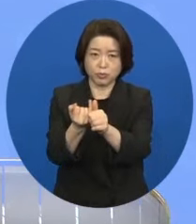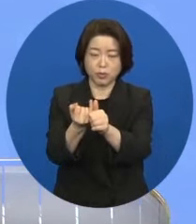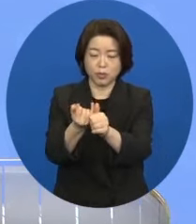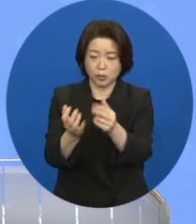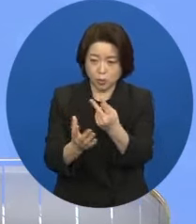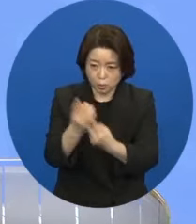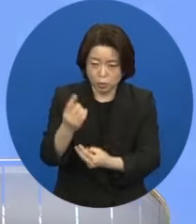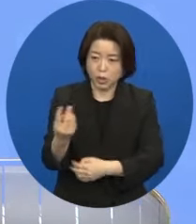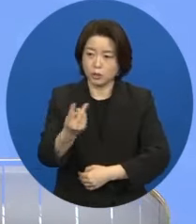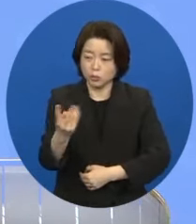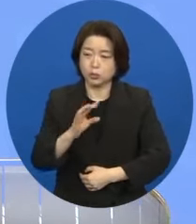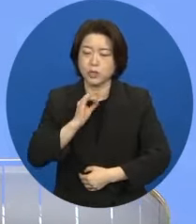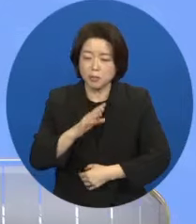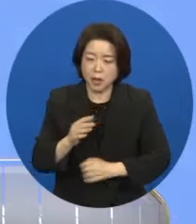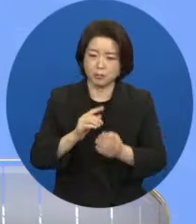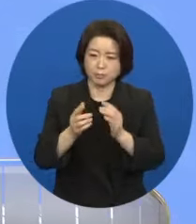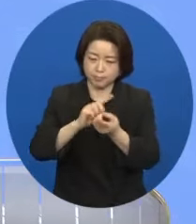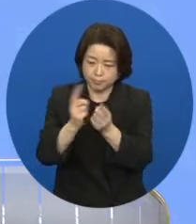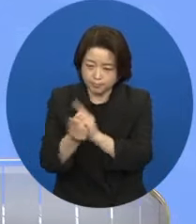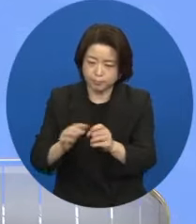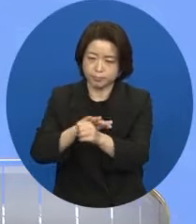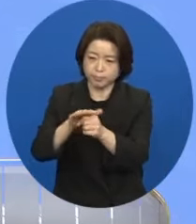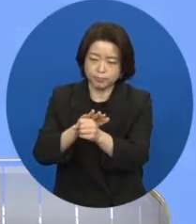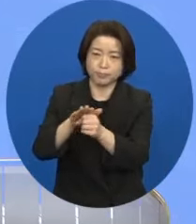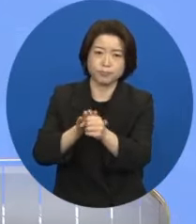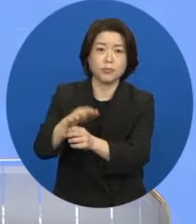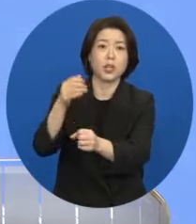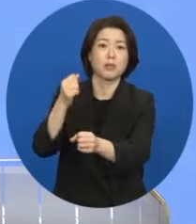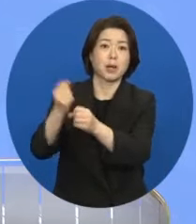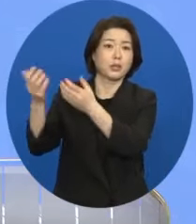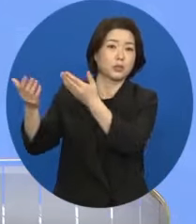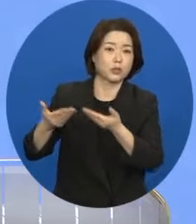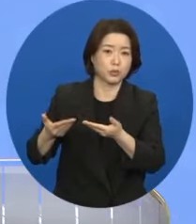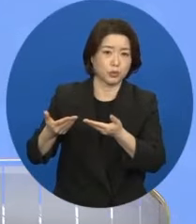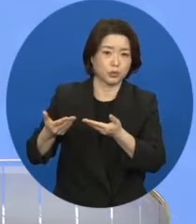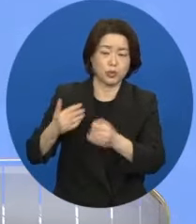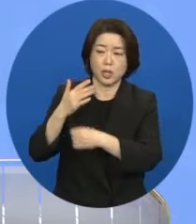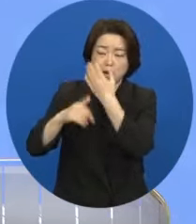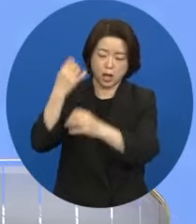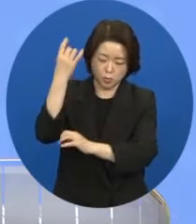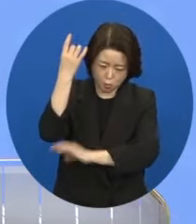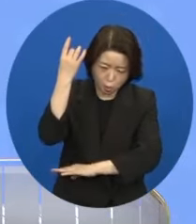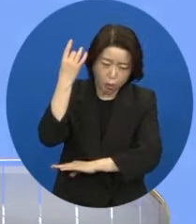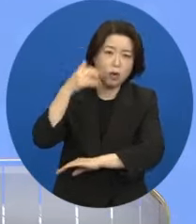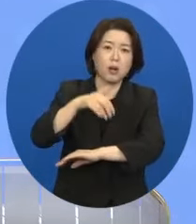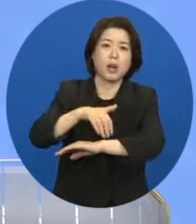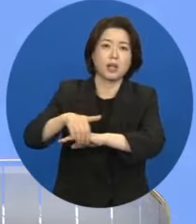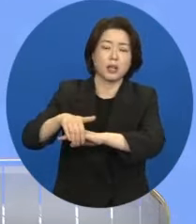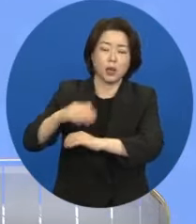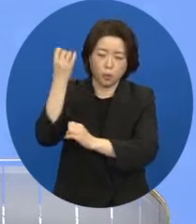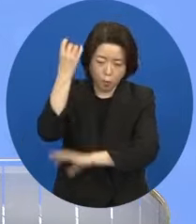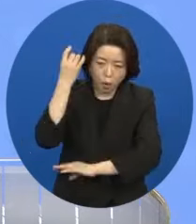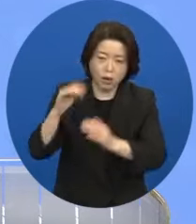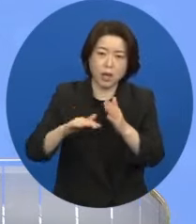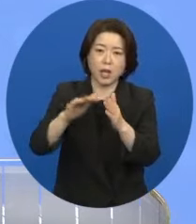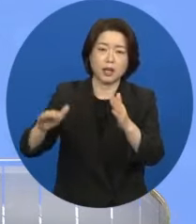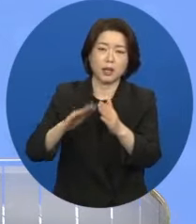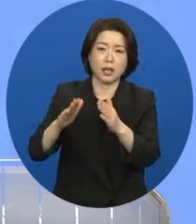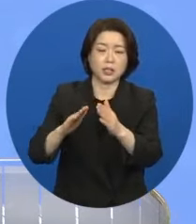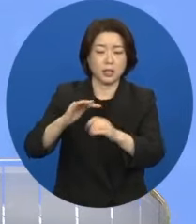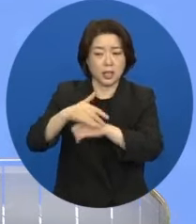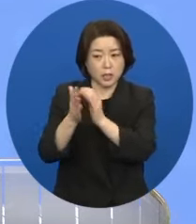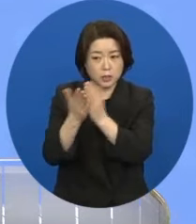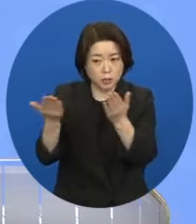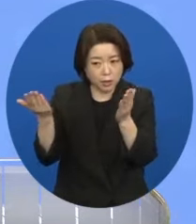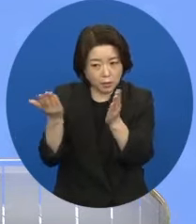서로만을 배타적으로 사랑하도록 만드신 것이 하나님의 원이요 그것이 가정의 성경적인 모습이라는